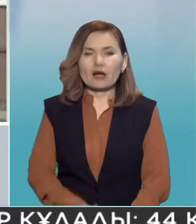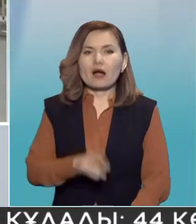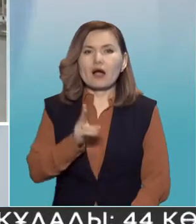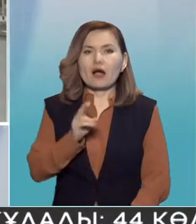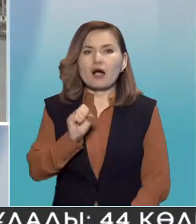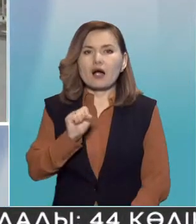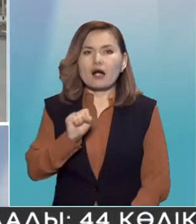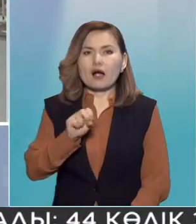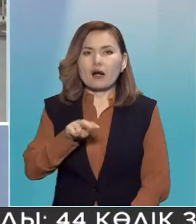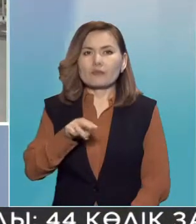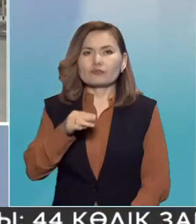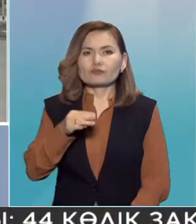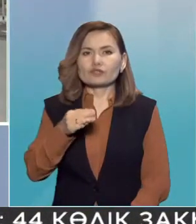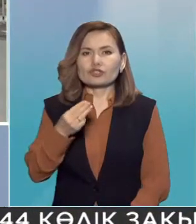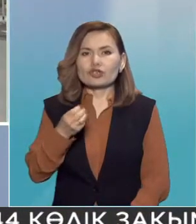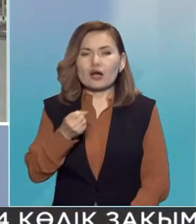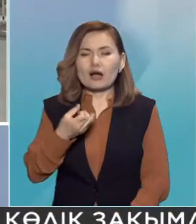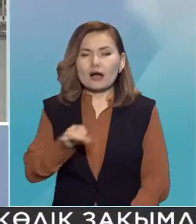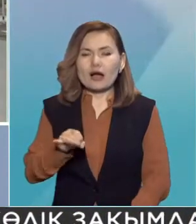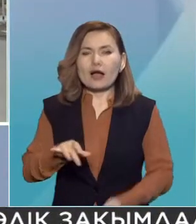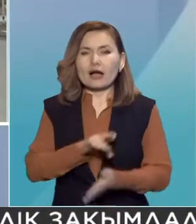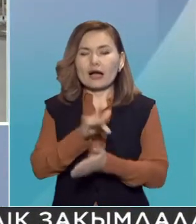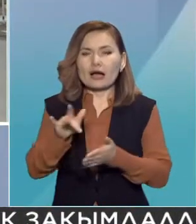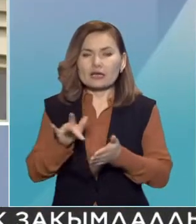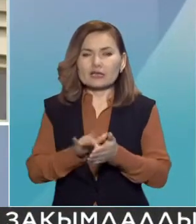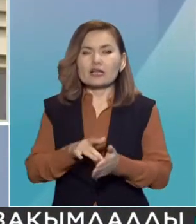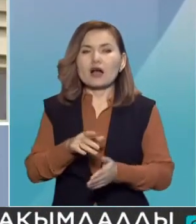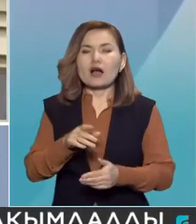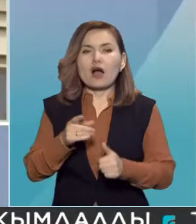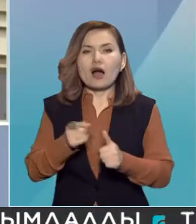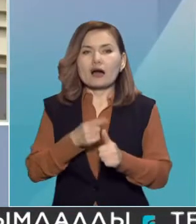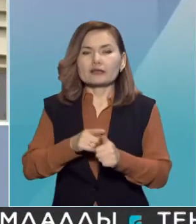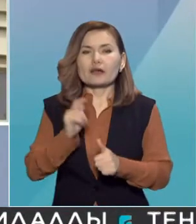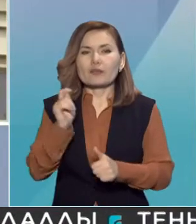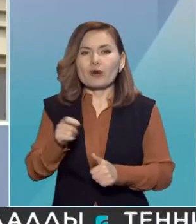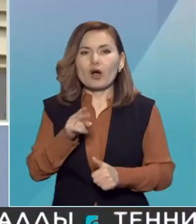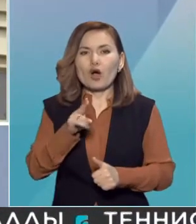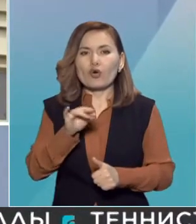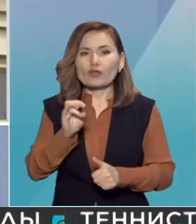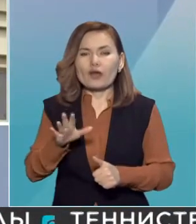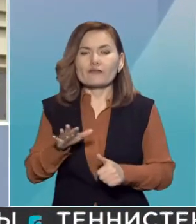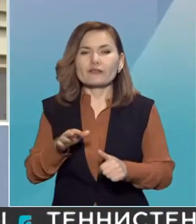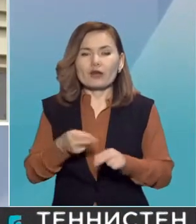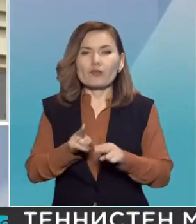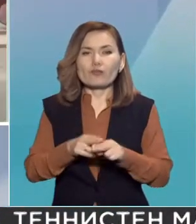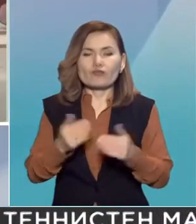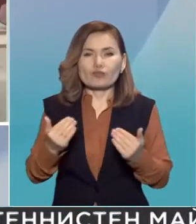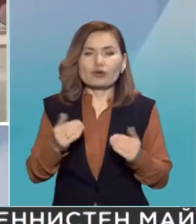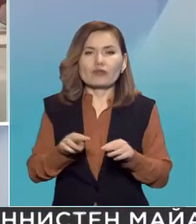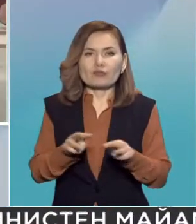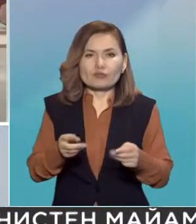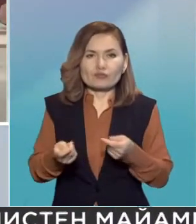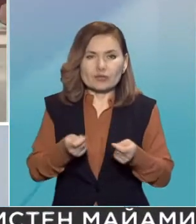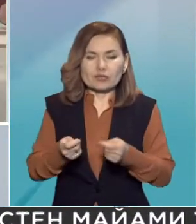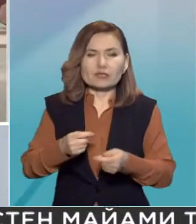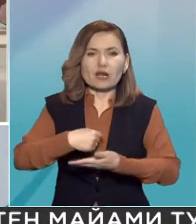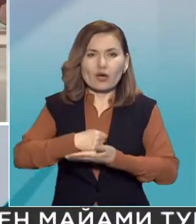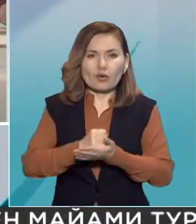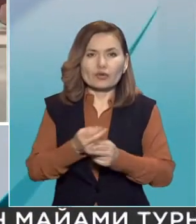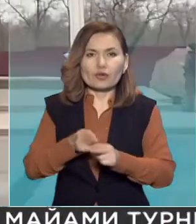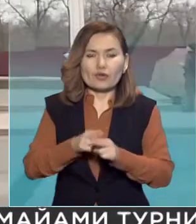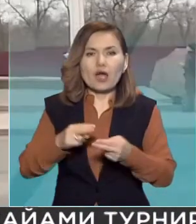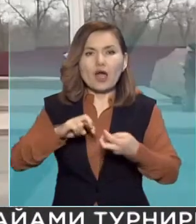Қапшағай қаласына Дін Мұхаммед Қонаев есімін беруді жергілікті мәслихат депутаттары қолдады. Бұл туралы қаланың әлеуметтік және